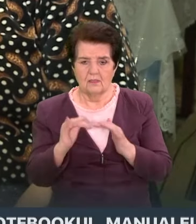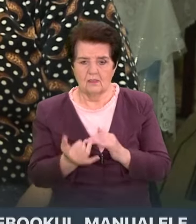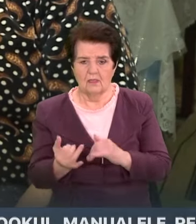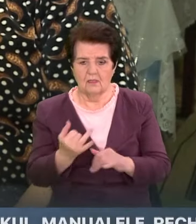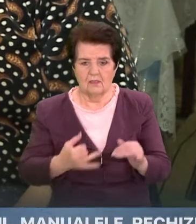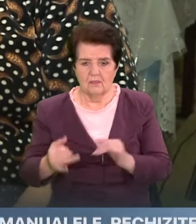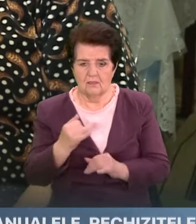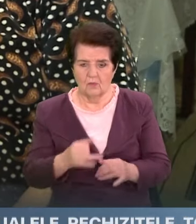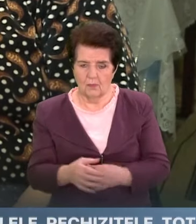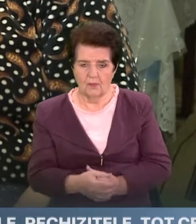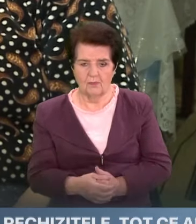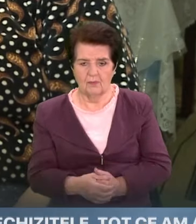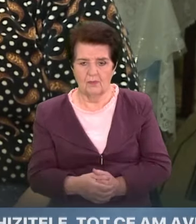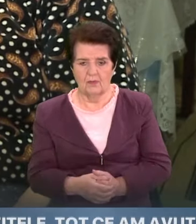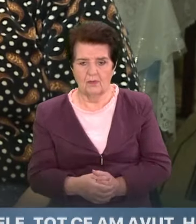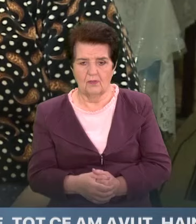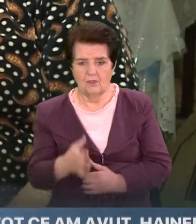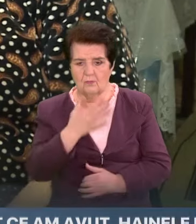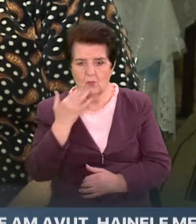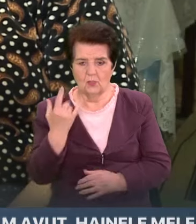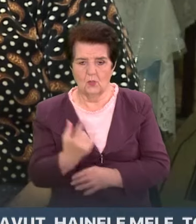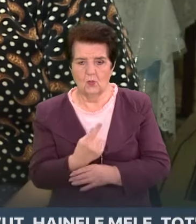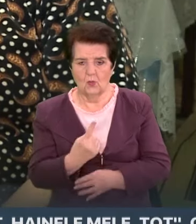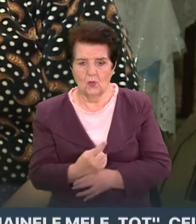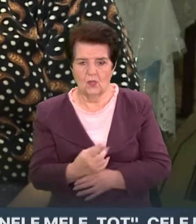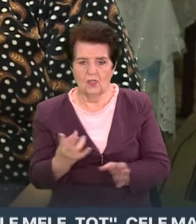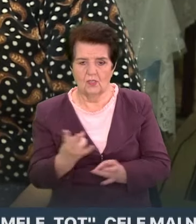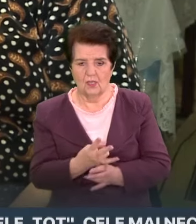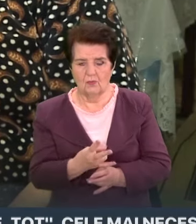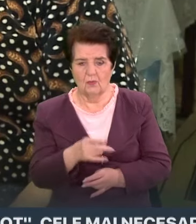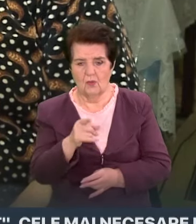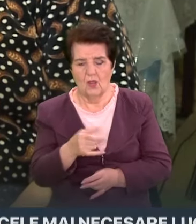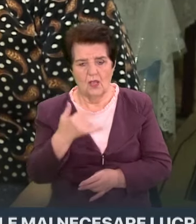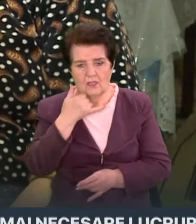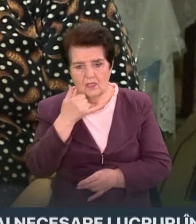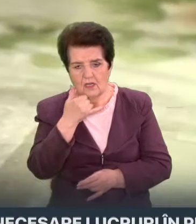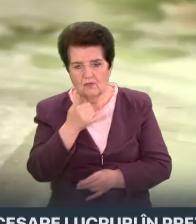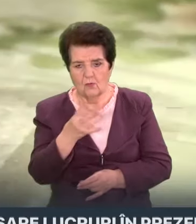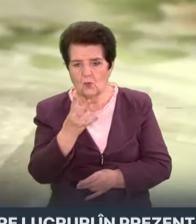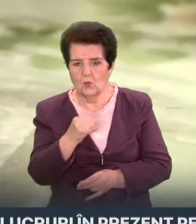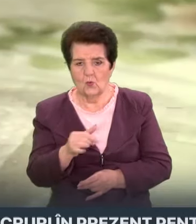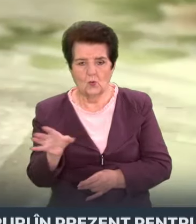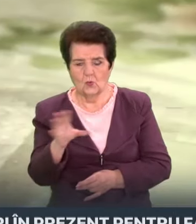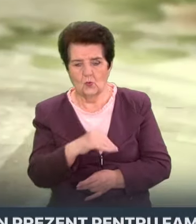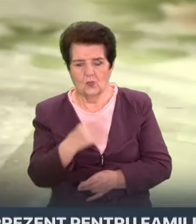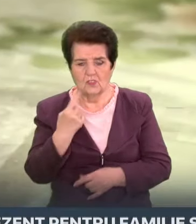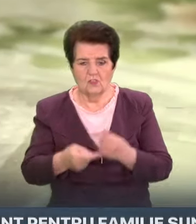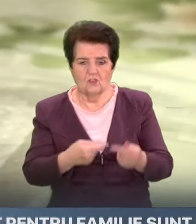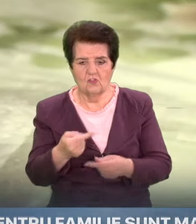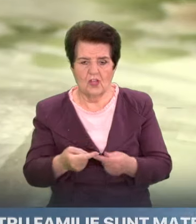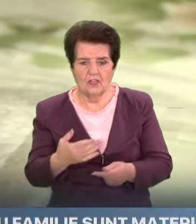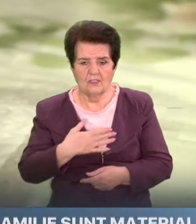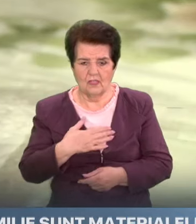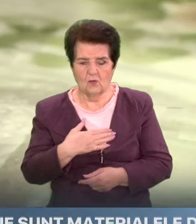conversăm, apoi de multe ori trebuie telefonul fix. Nu toți. Generația asta